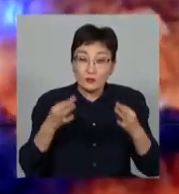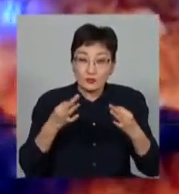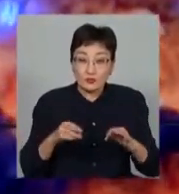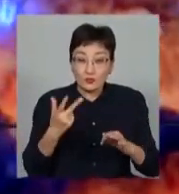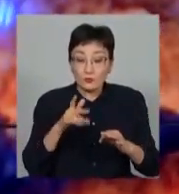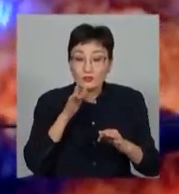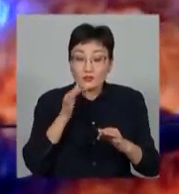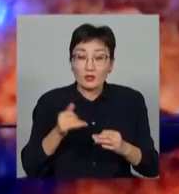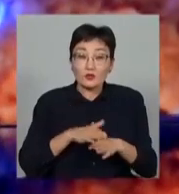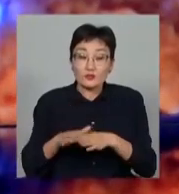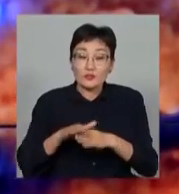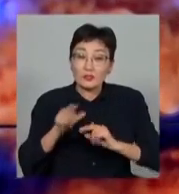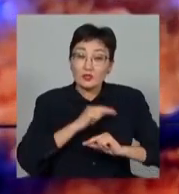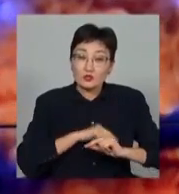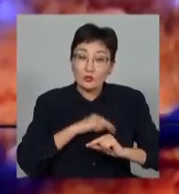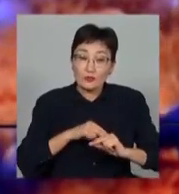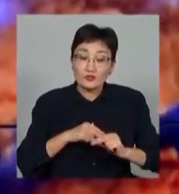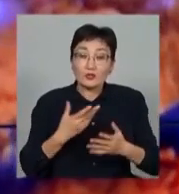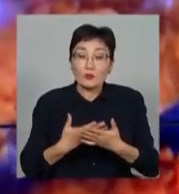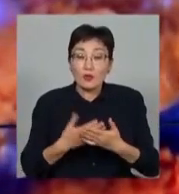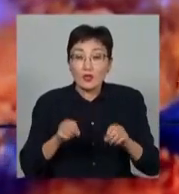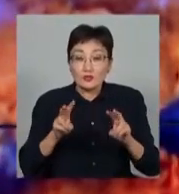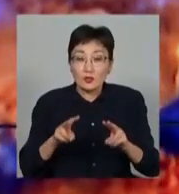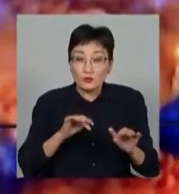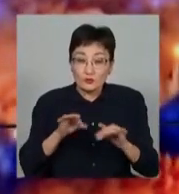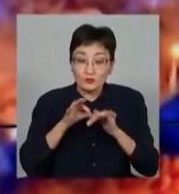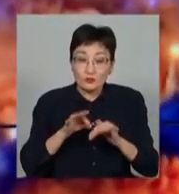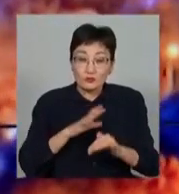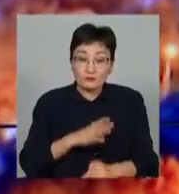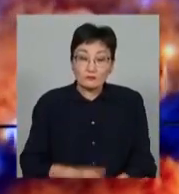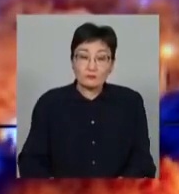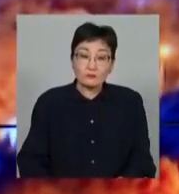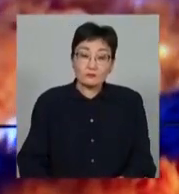тәуелсіздіктің 30 жылында атқарылған жұмыстарды пысықтап арнайы іс-шара өткізді.